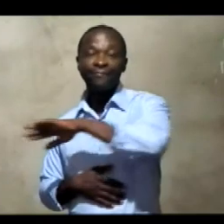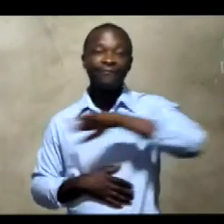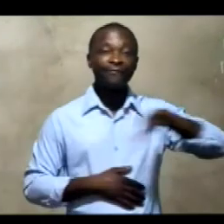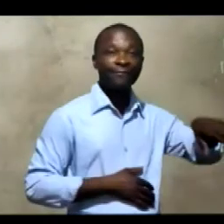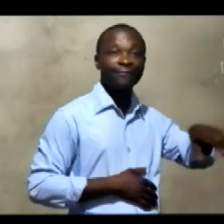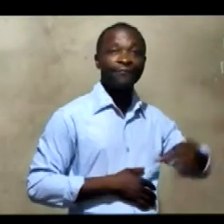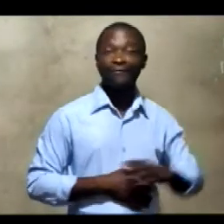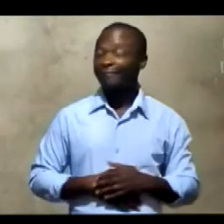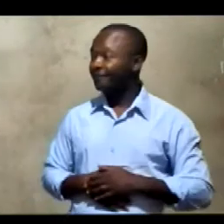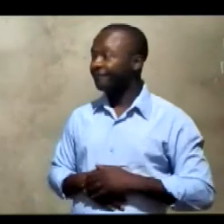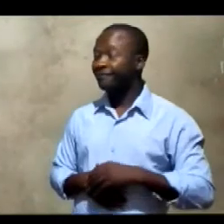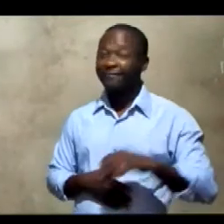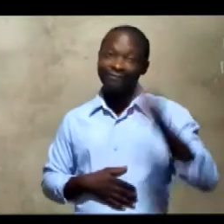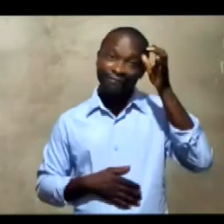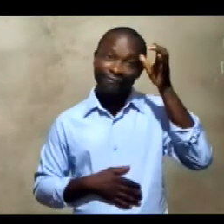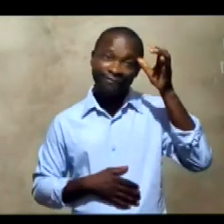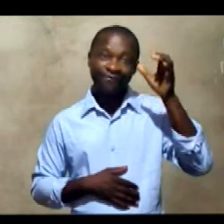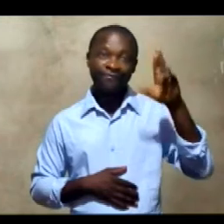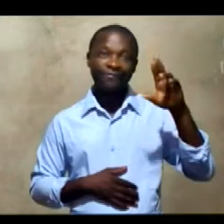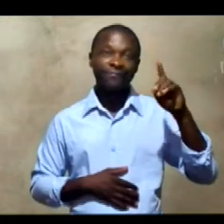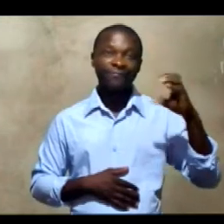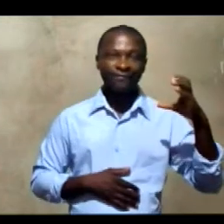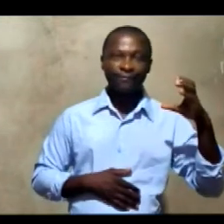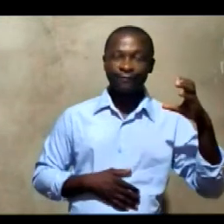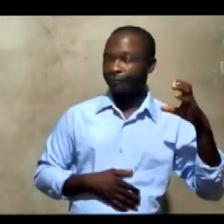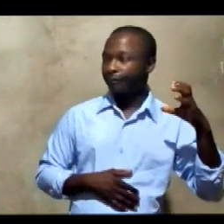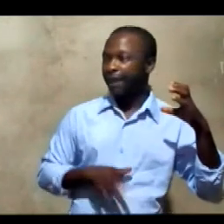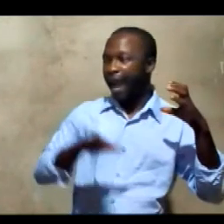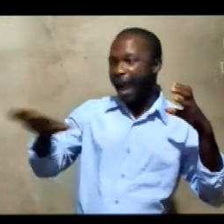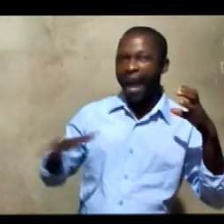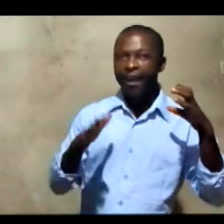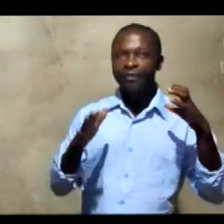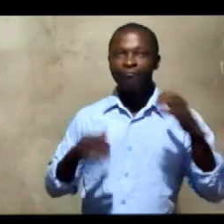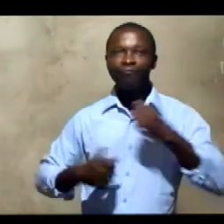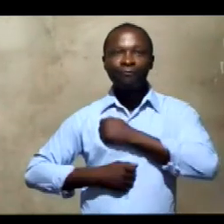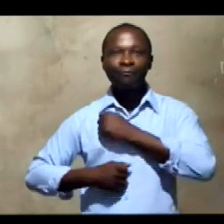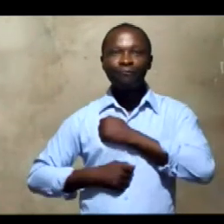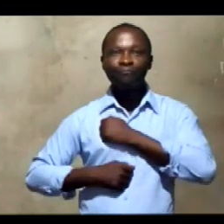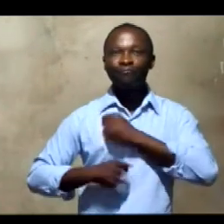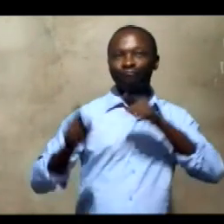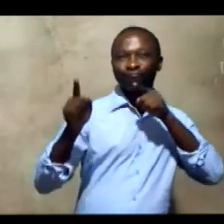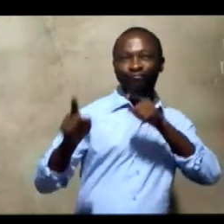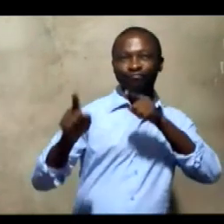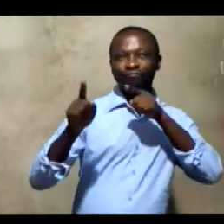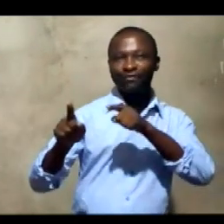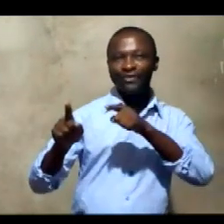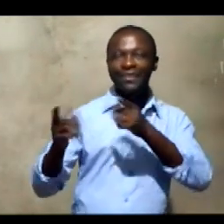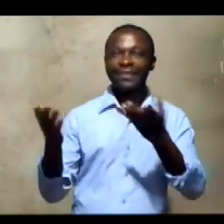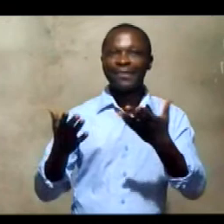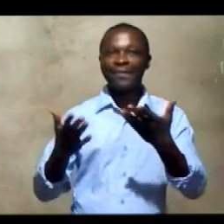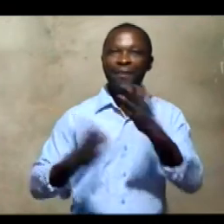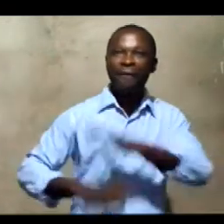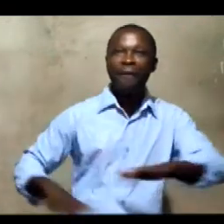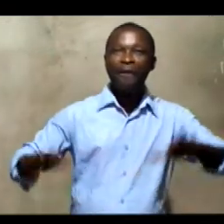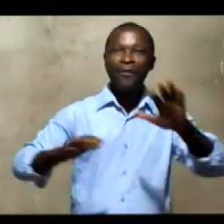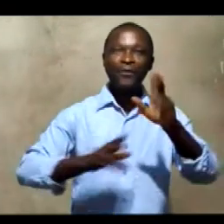Dans sa mission de sécuriser les populations et leurs biens, la police congolaise a encore appréhendé 4 jeunes personnes, dont 3